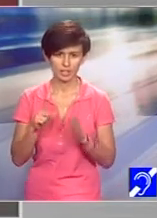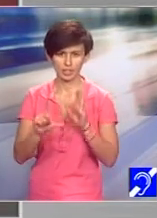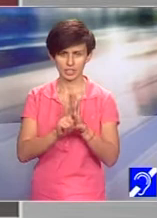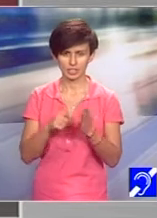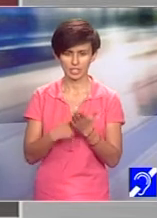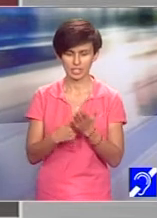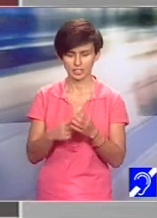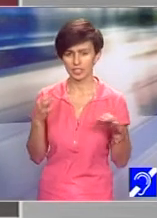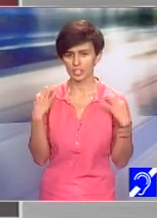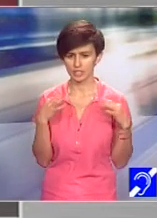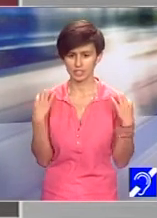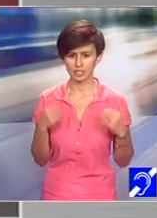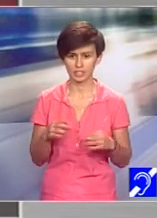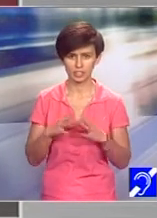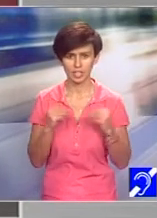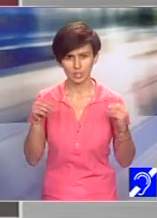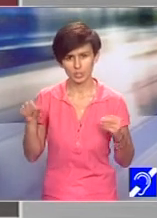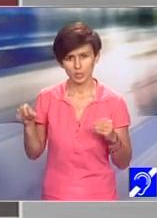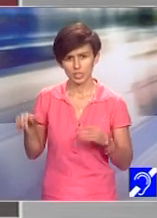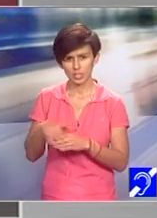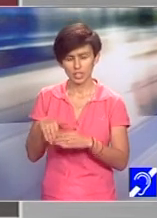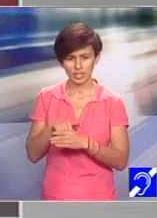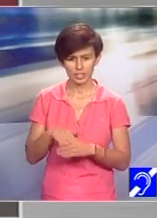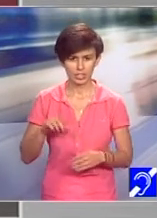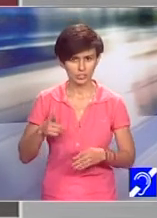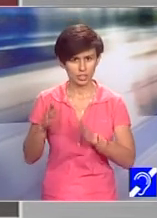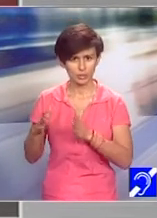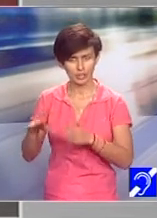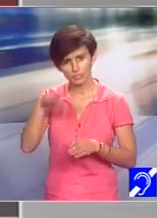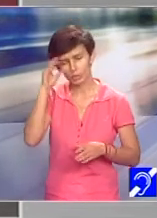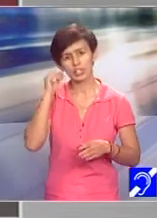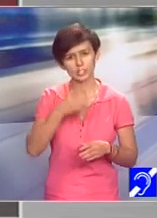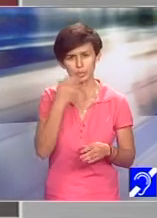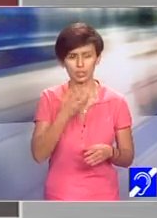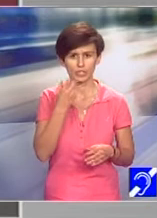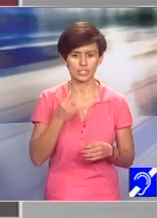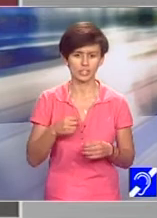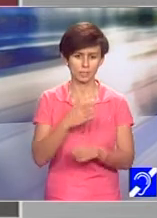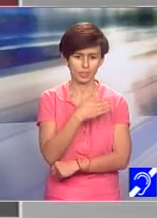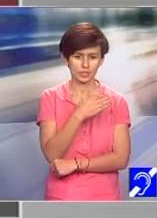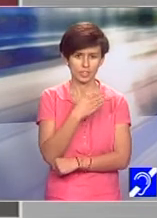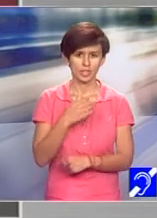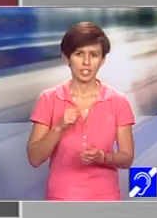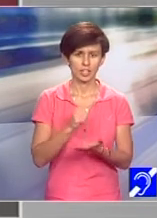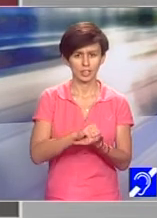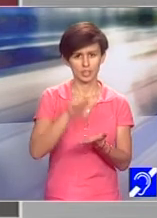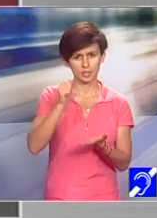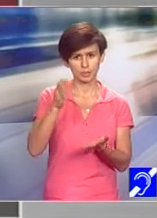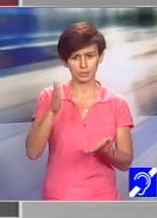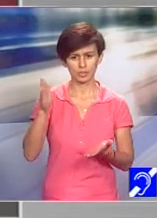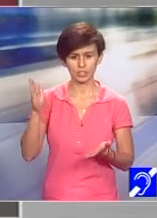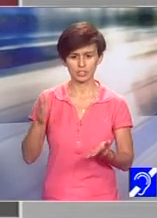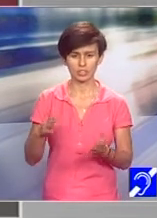sănătate. Iar în partea a doua a ediției de azi vom afla detalii despre Conferința Națională a Bibliotecarilor și Bibliotecilor Publice din